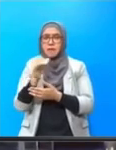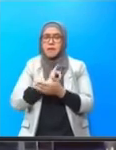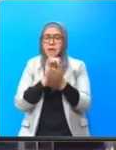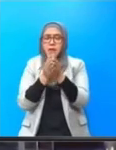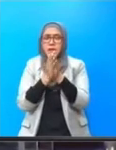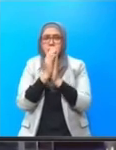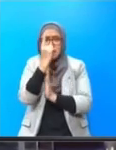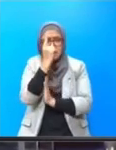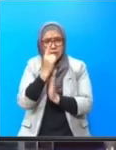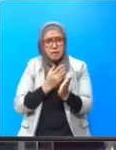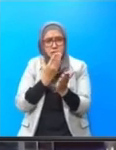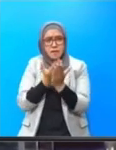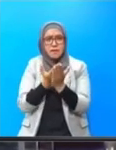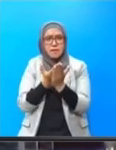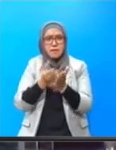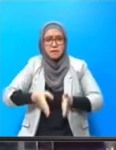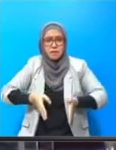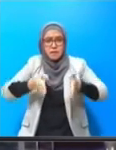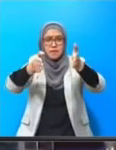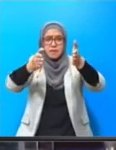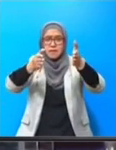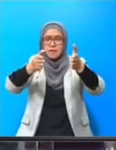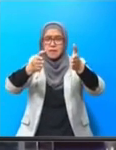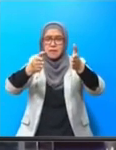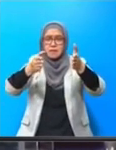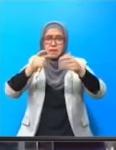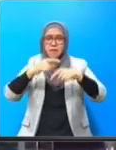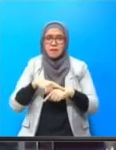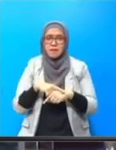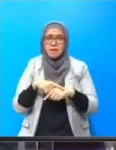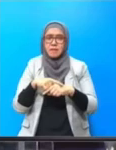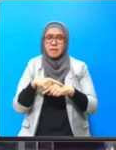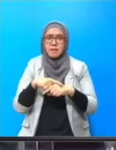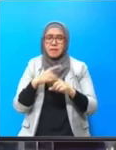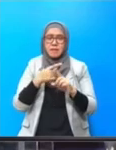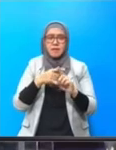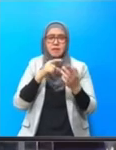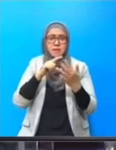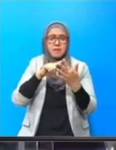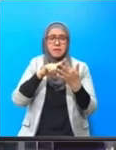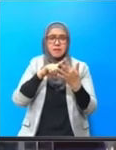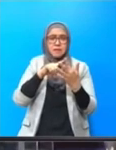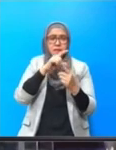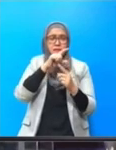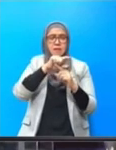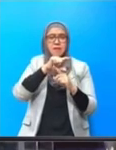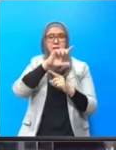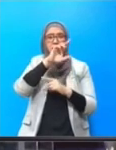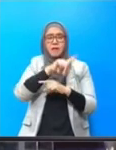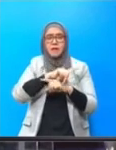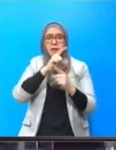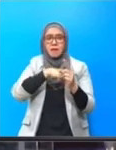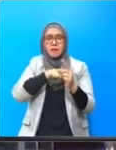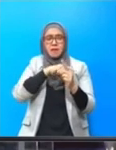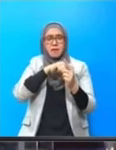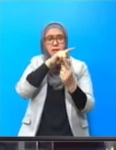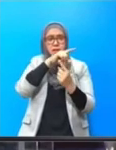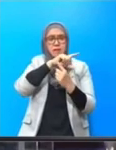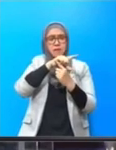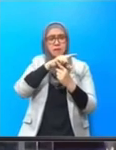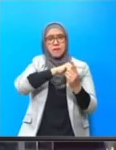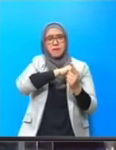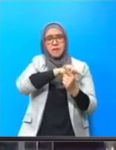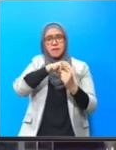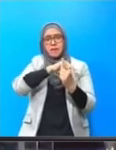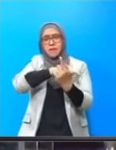mohon satu lagi jaringan jalan raya, iaitu dari Nangga Mujong, Nangga Tiau ke daerah Bukit Mabung, Sungai Tunuk